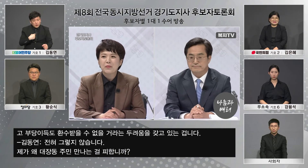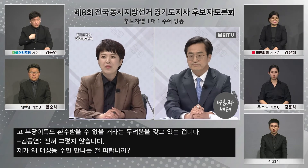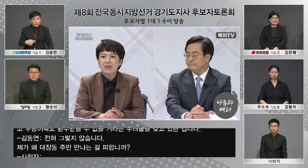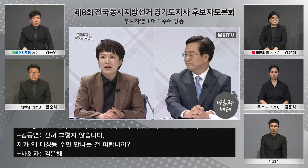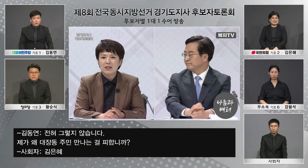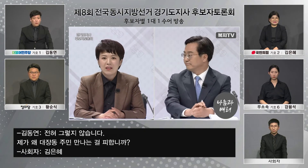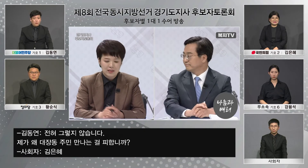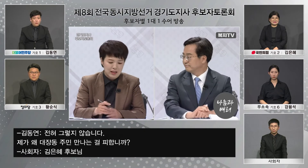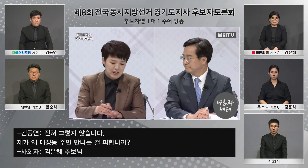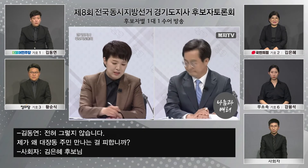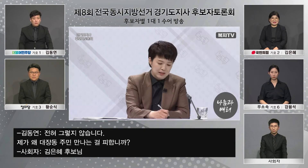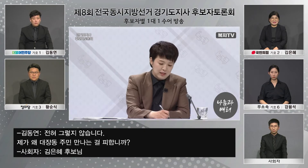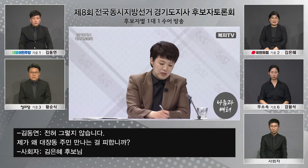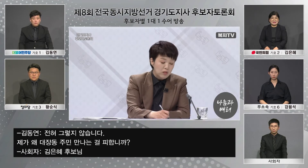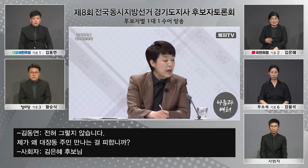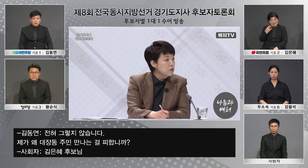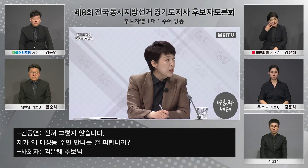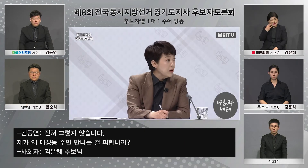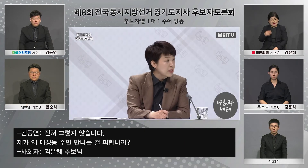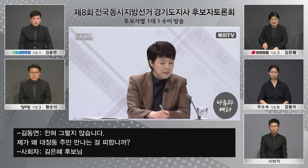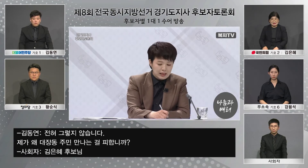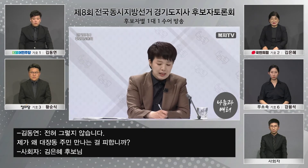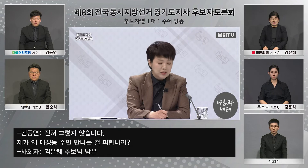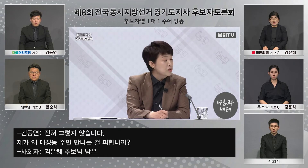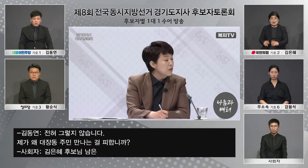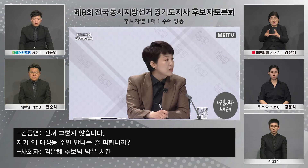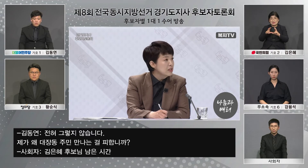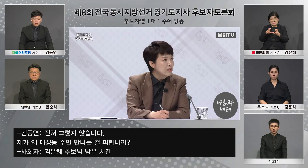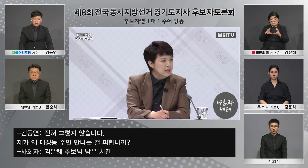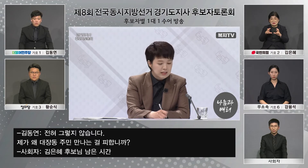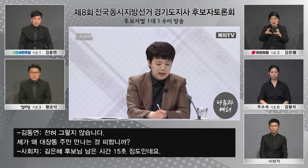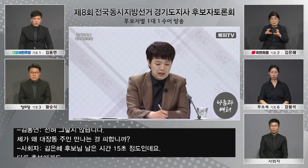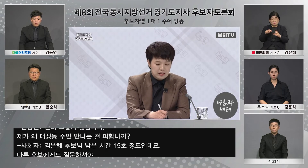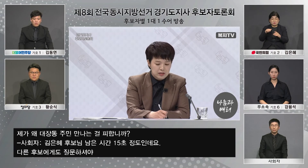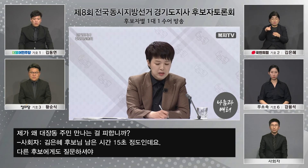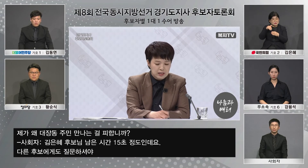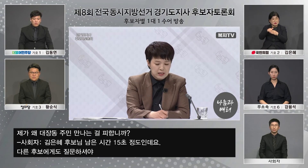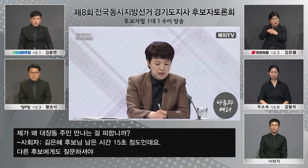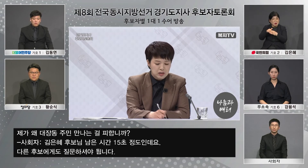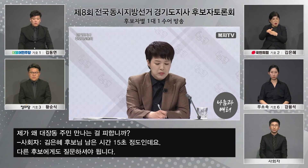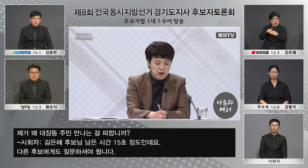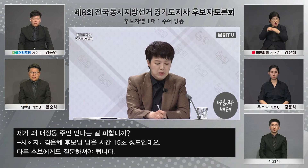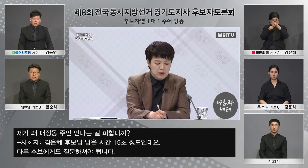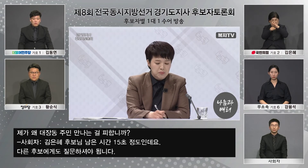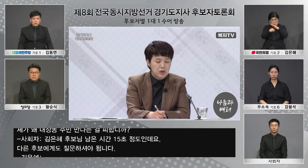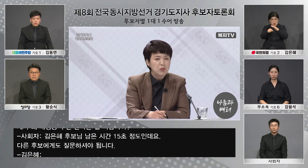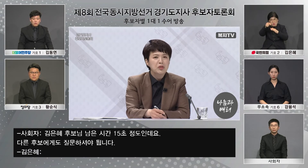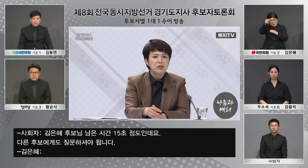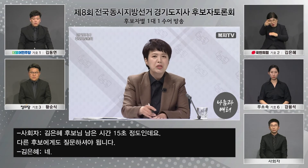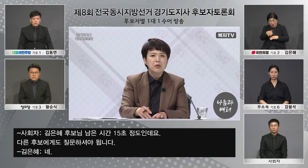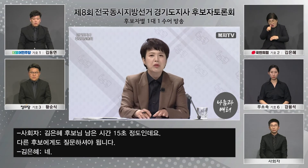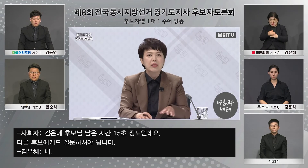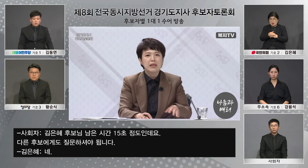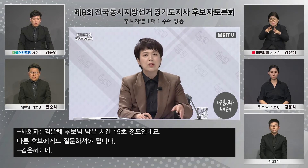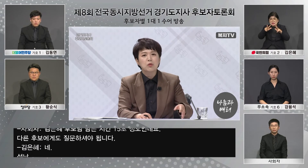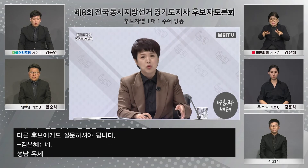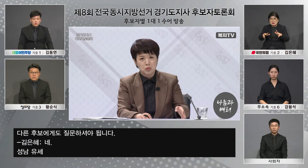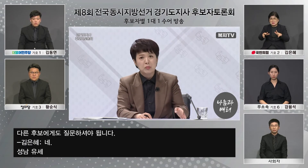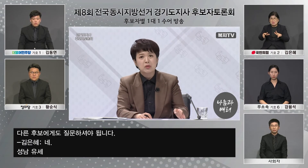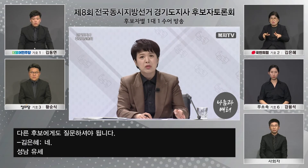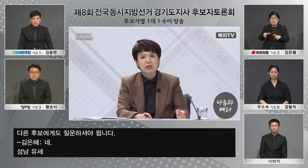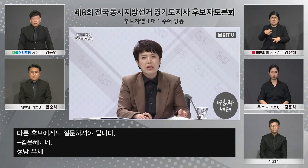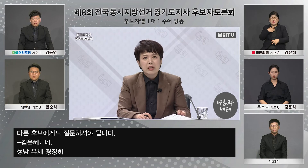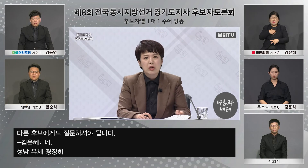다른 후보에게도 질문하셔야 됩니다. 네. 성남 유세 굉장히 많이 가셨었거든요. 근데 그럴 시간 있으시면 피눈물을 흘리고 있는